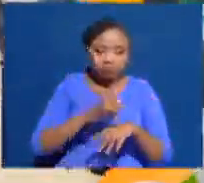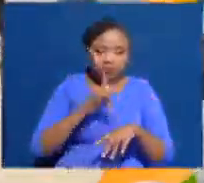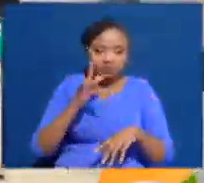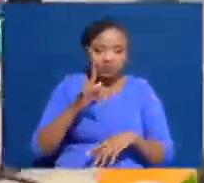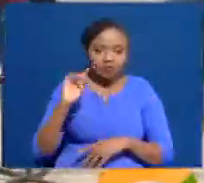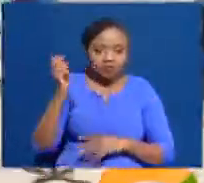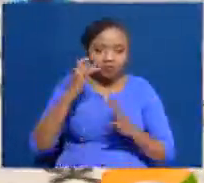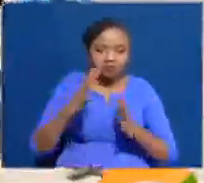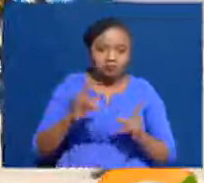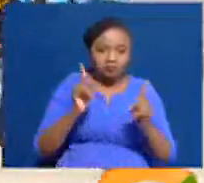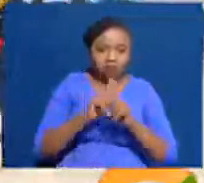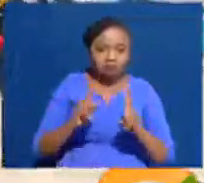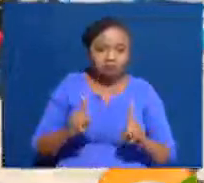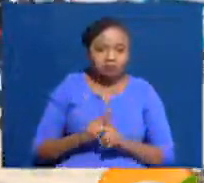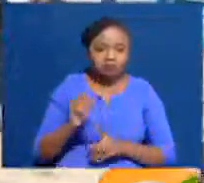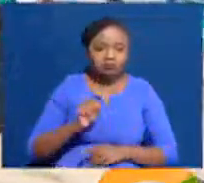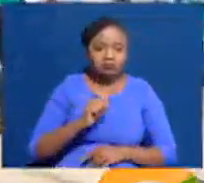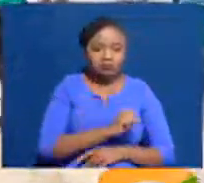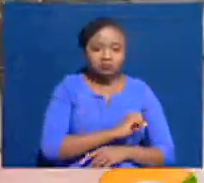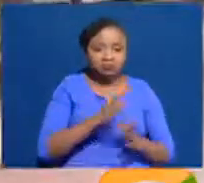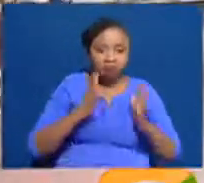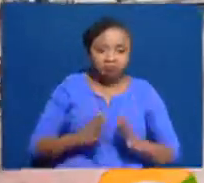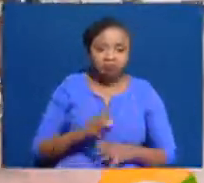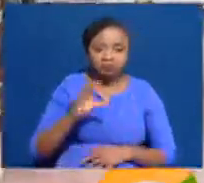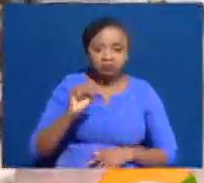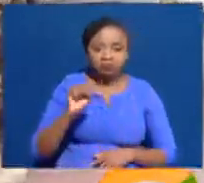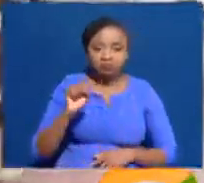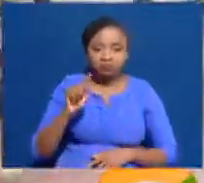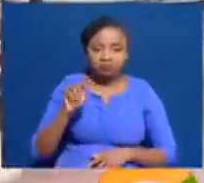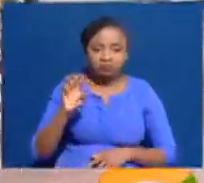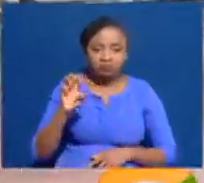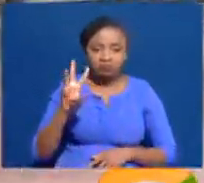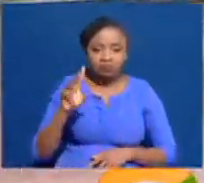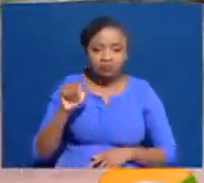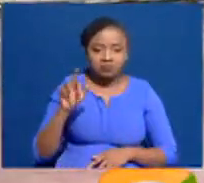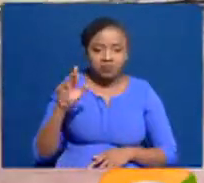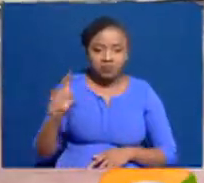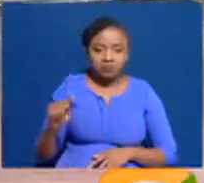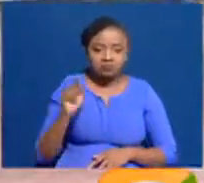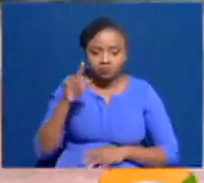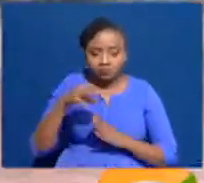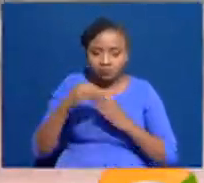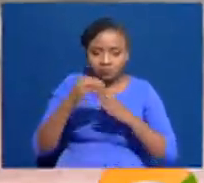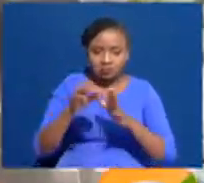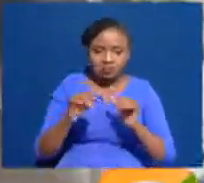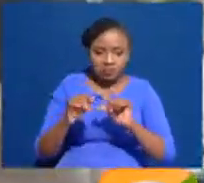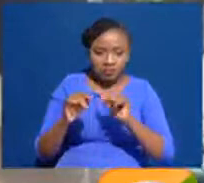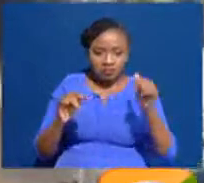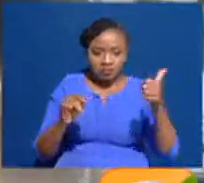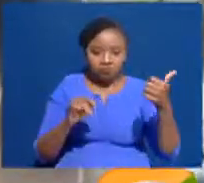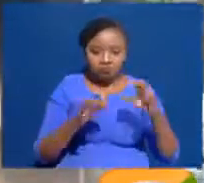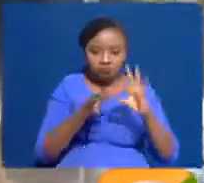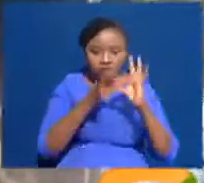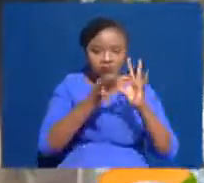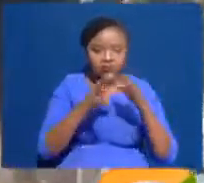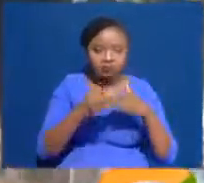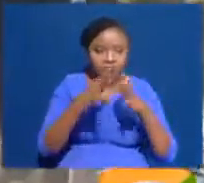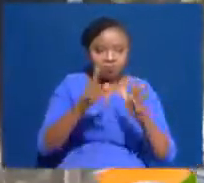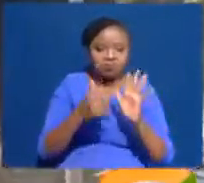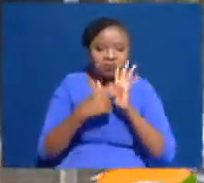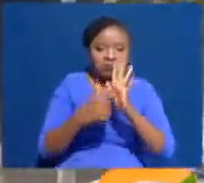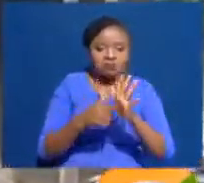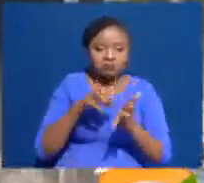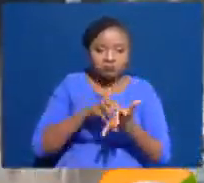County, where Senator Stuart Madzayo led other Azimio leaders in demonstrating against the high cost of